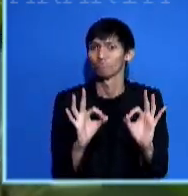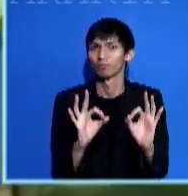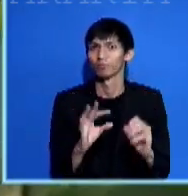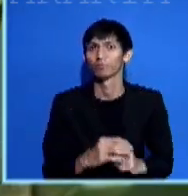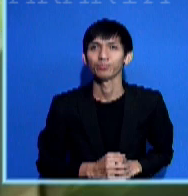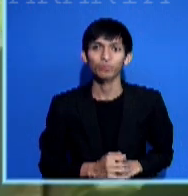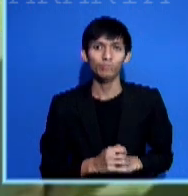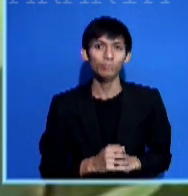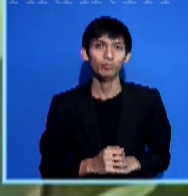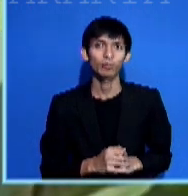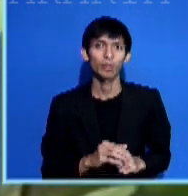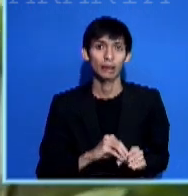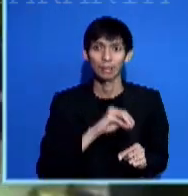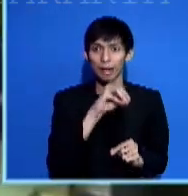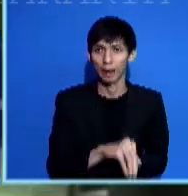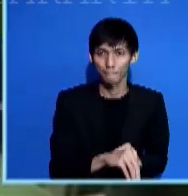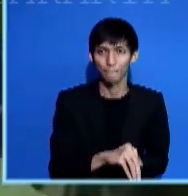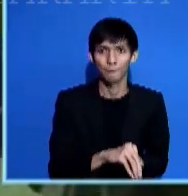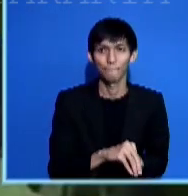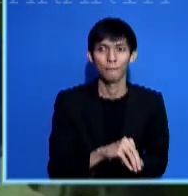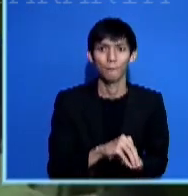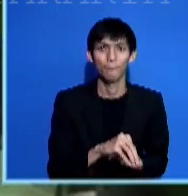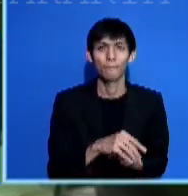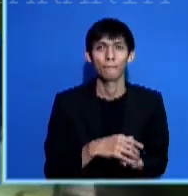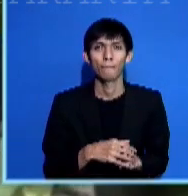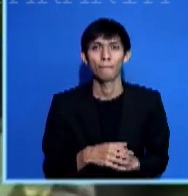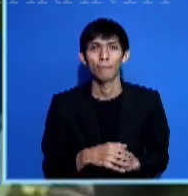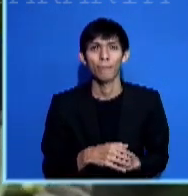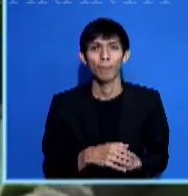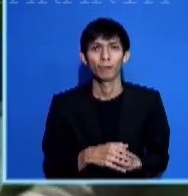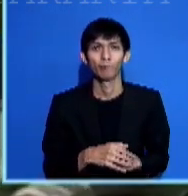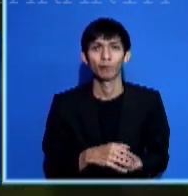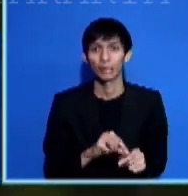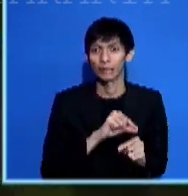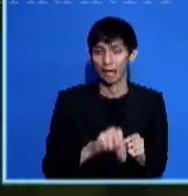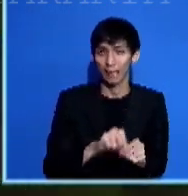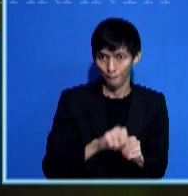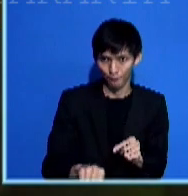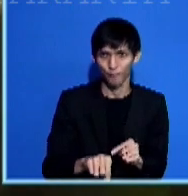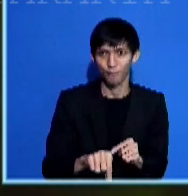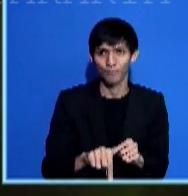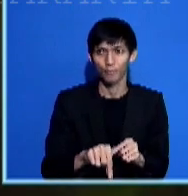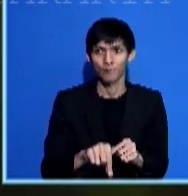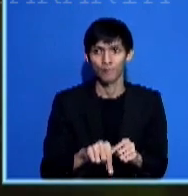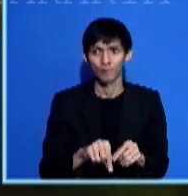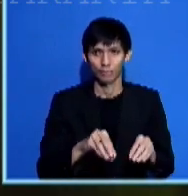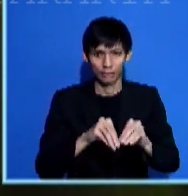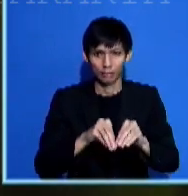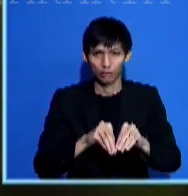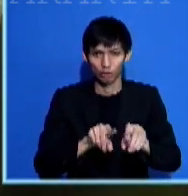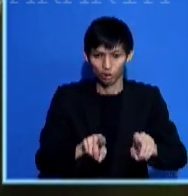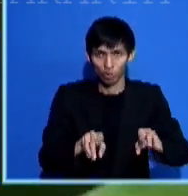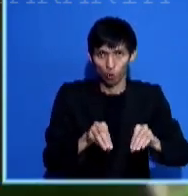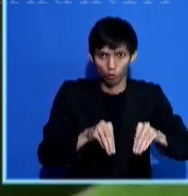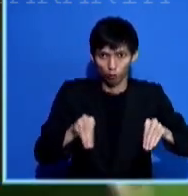nanem Wit lung meniko kedadpun Leti kanthi timbang supados mboten repbatan nutrisi Lan unsur hara ing saklebeting